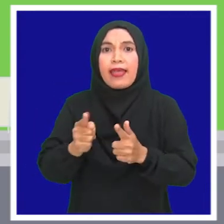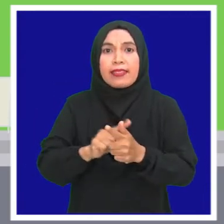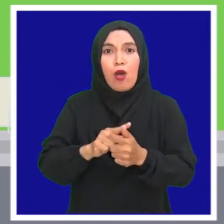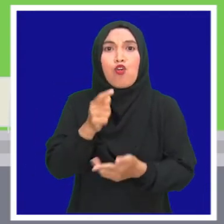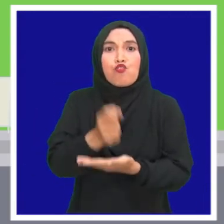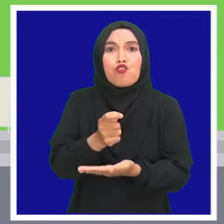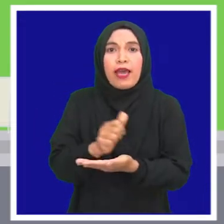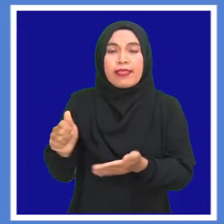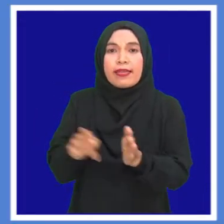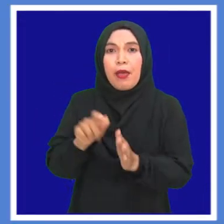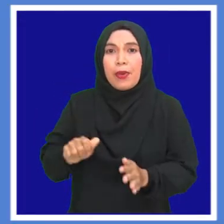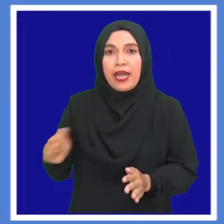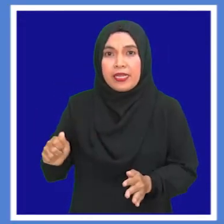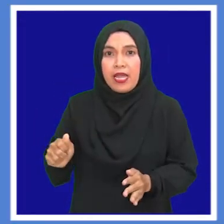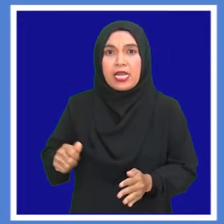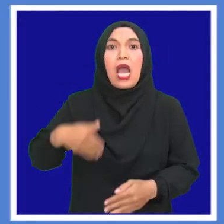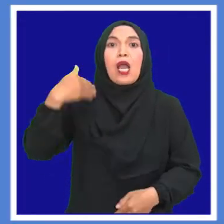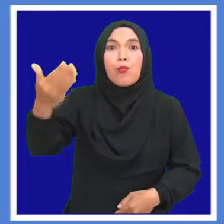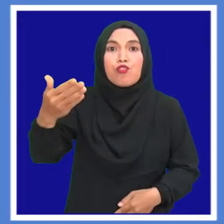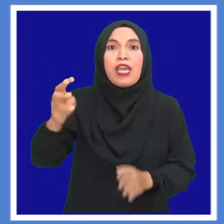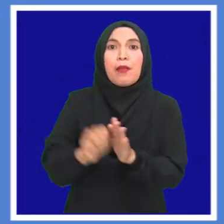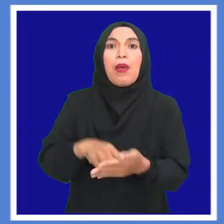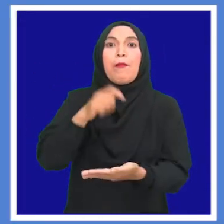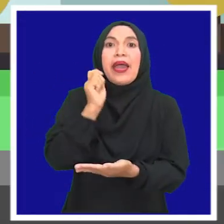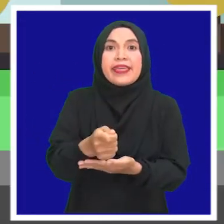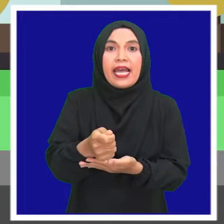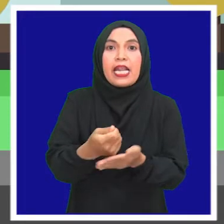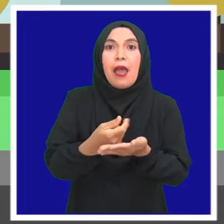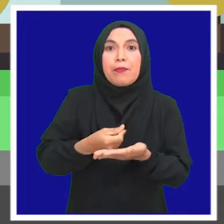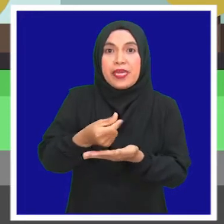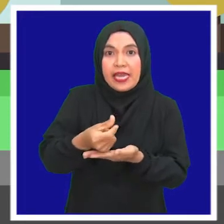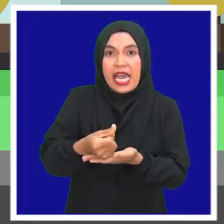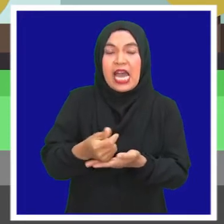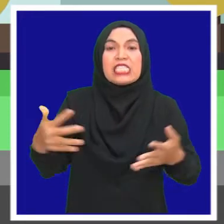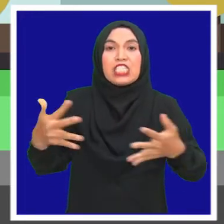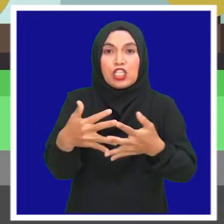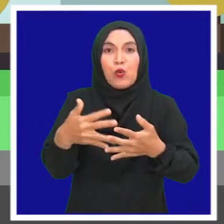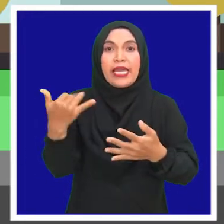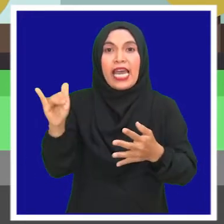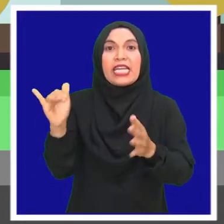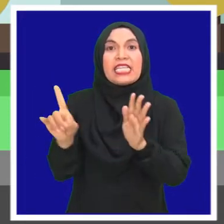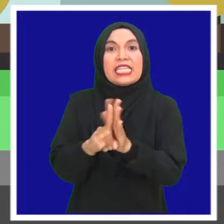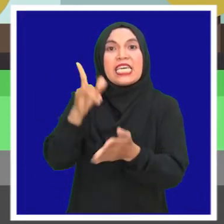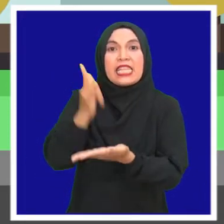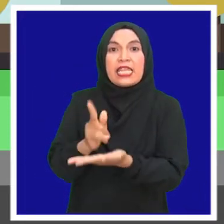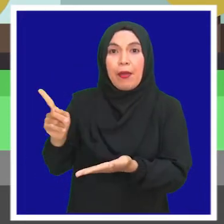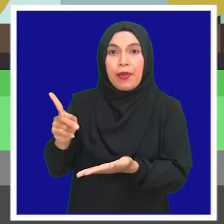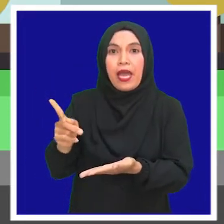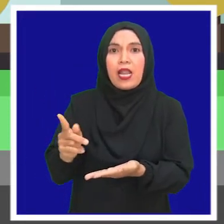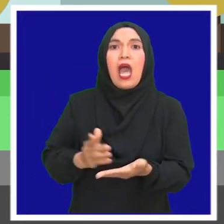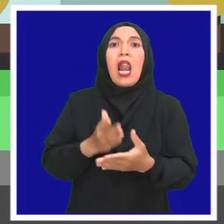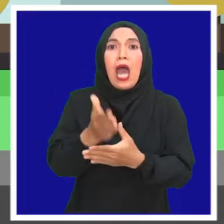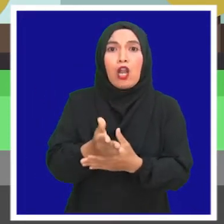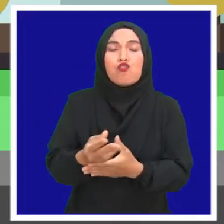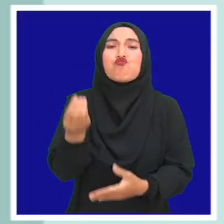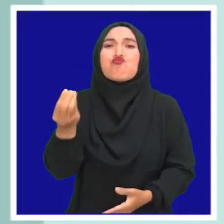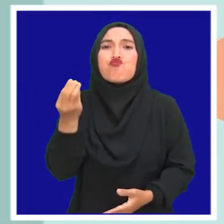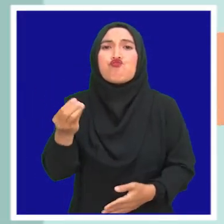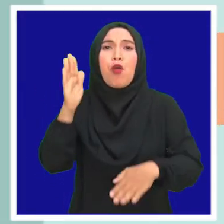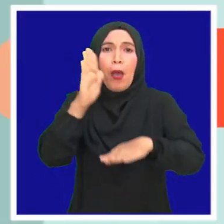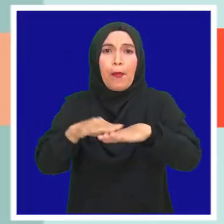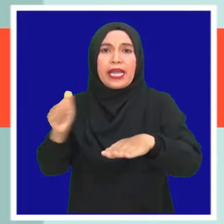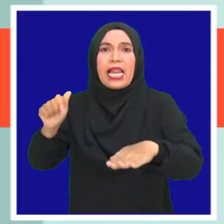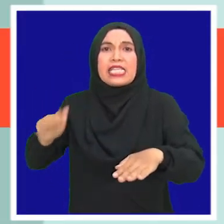Anda membayar biaya perkara sesuai yang ditetapkan. Setelah itu Anda menunggu panggilan sidang yang akan disampaikan oleh